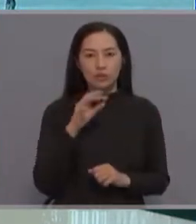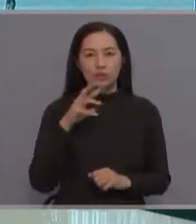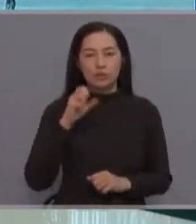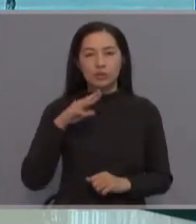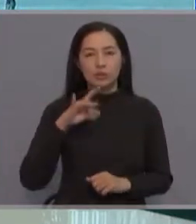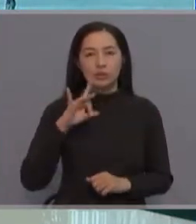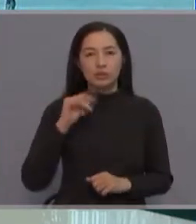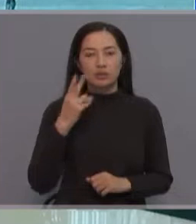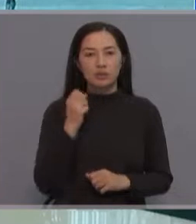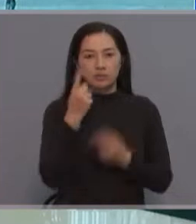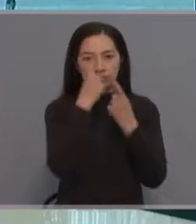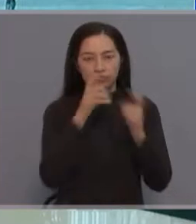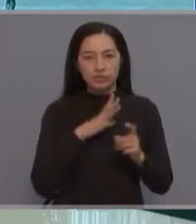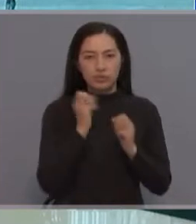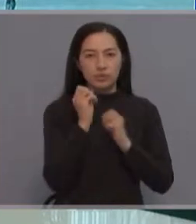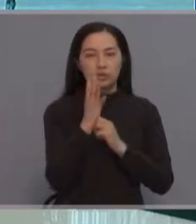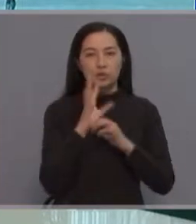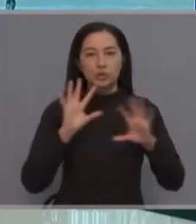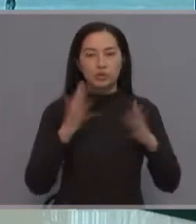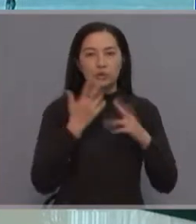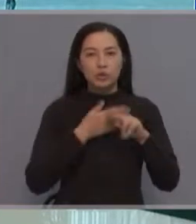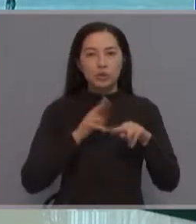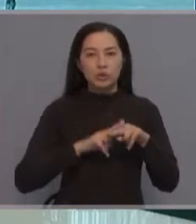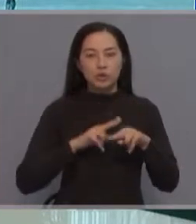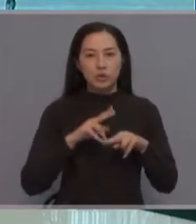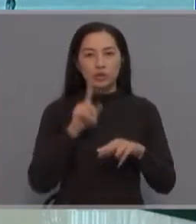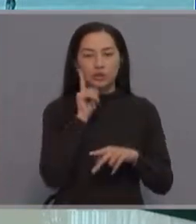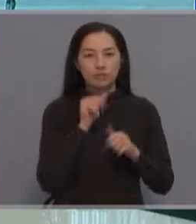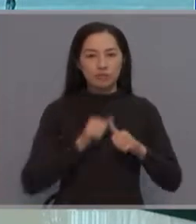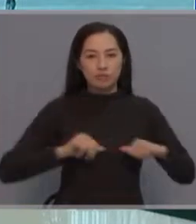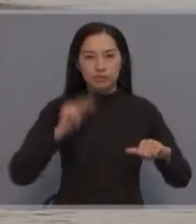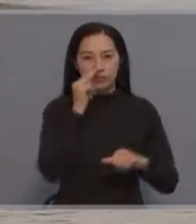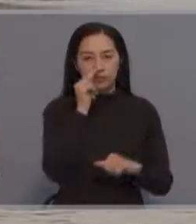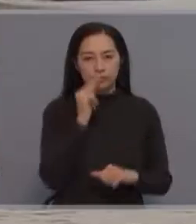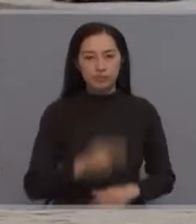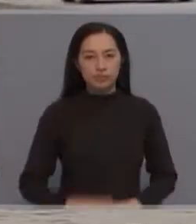матрицасын жариялады. 14 ақпандағы жағдай бойынша Шымкент жасыл аймақта.